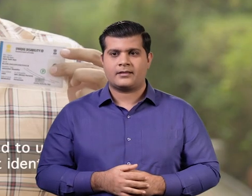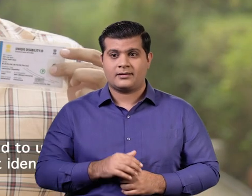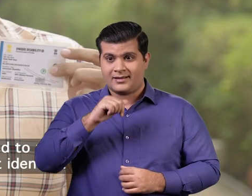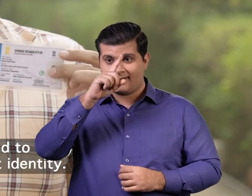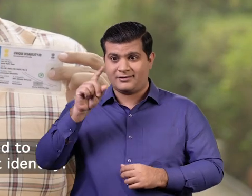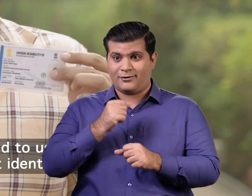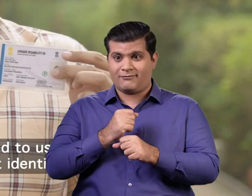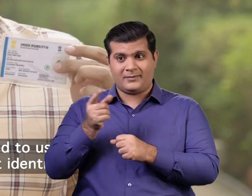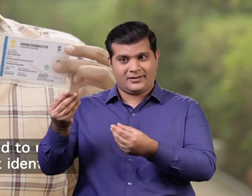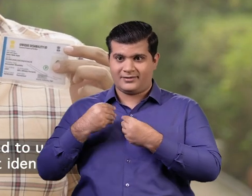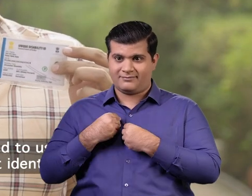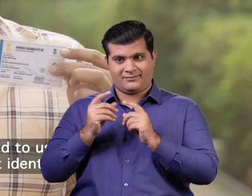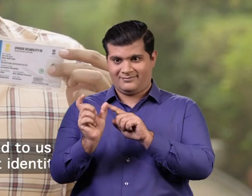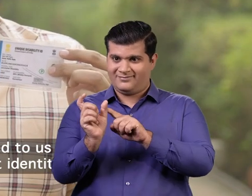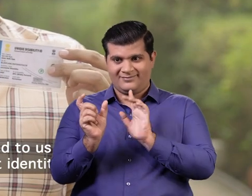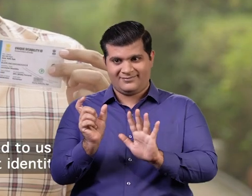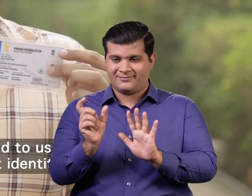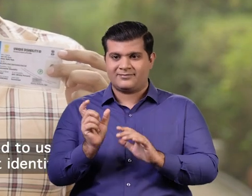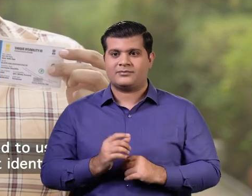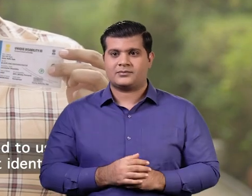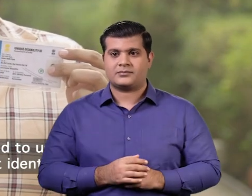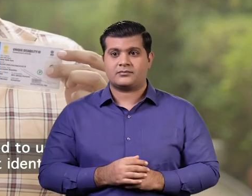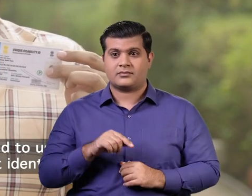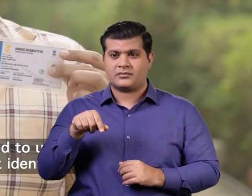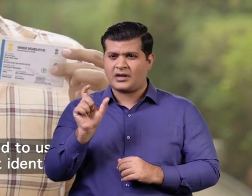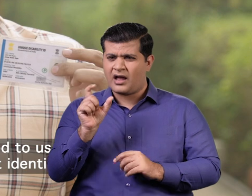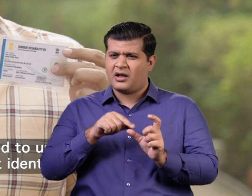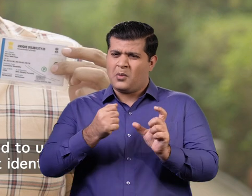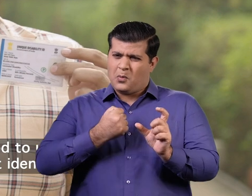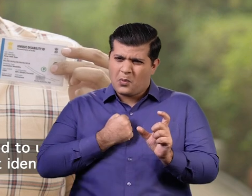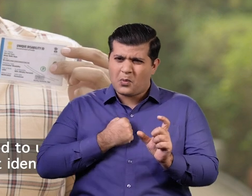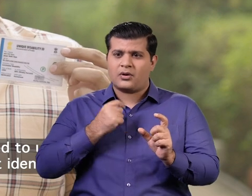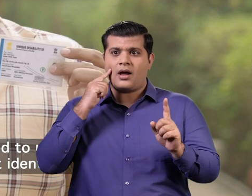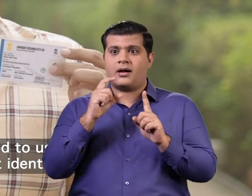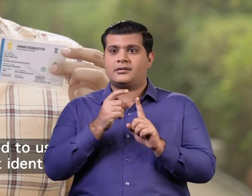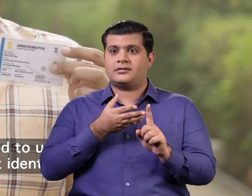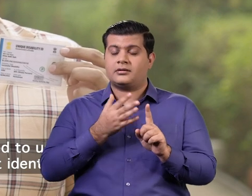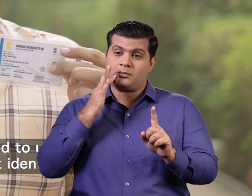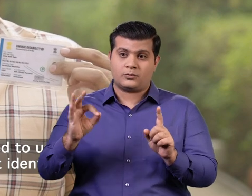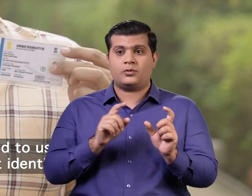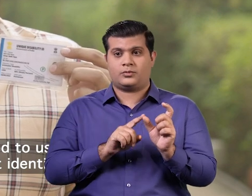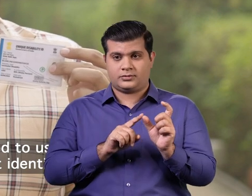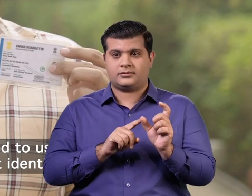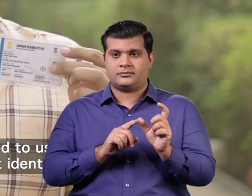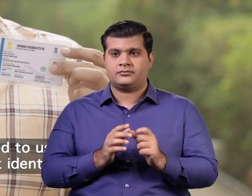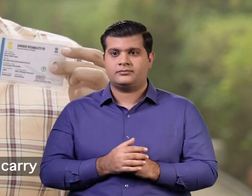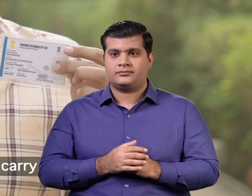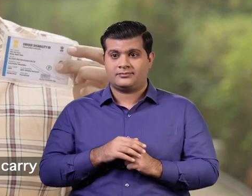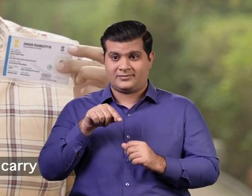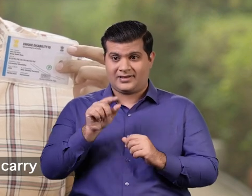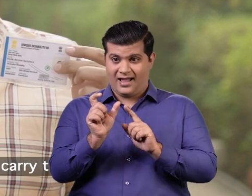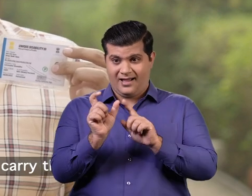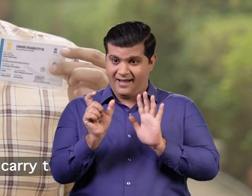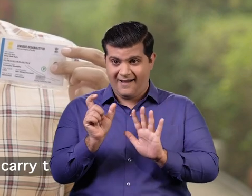य यूडी आईडी कार्ड प्रोवाइड किया गया है भारत सरकार द्वारा यह हमारी सबसे बेहतर पहचान है